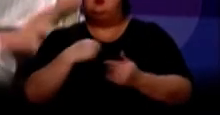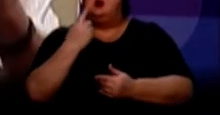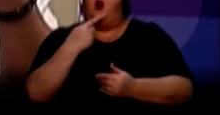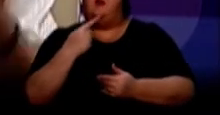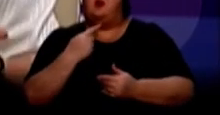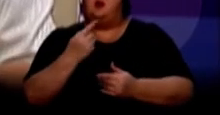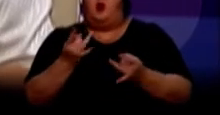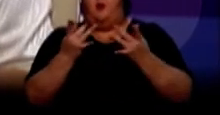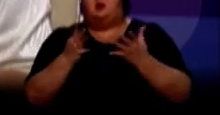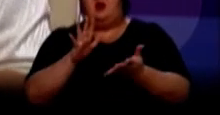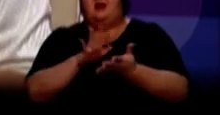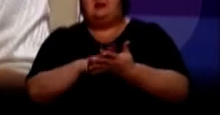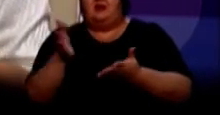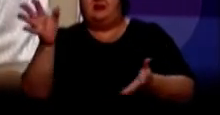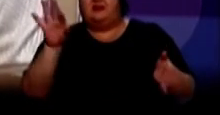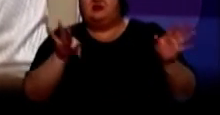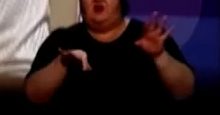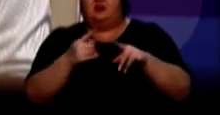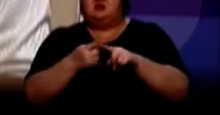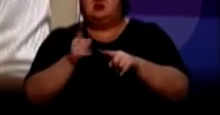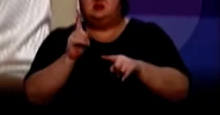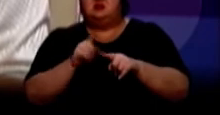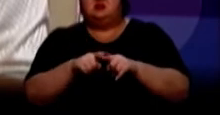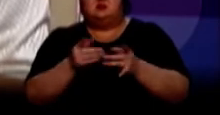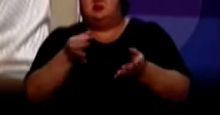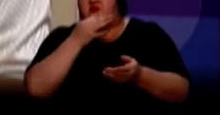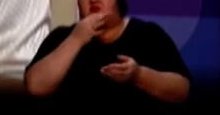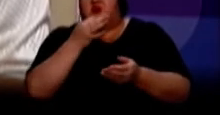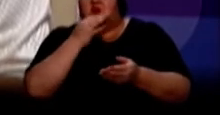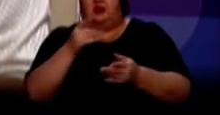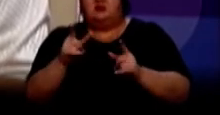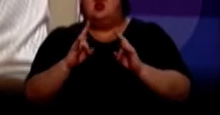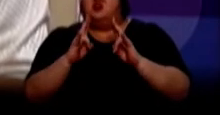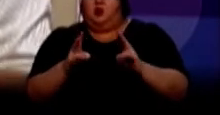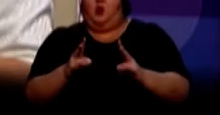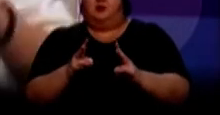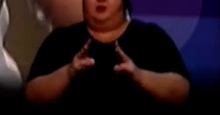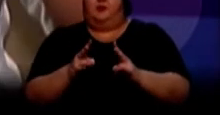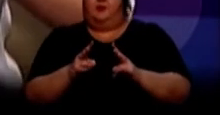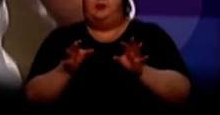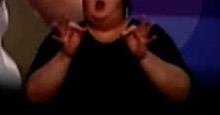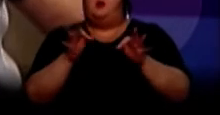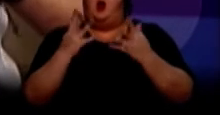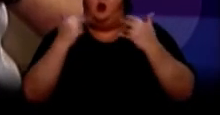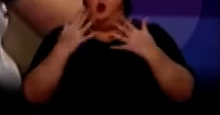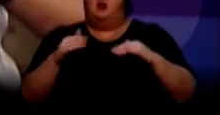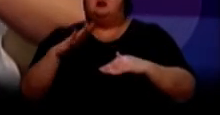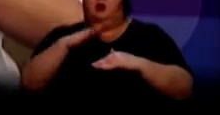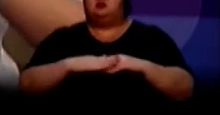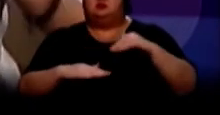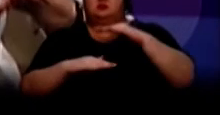просто сміттєзвалище, то це в будь-якому вигляді сміттєзвалище, це є шкода. І насправді, коли вже спресоване